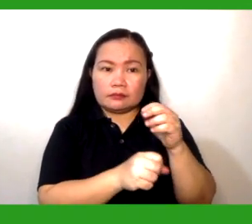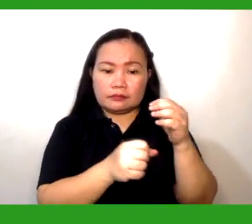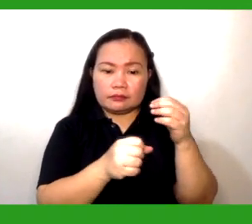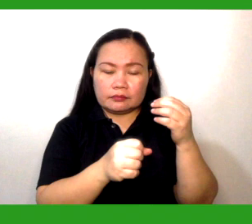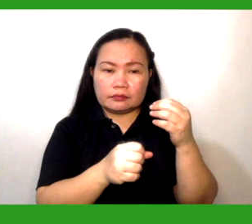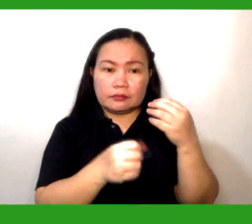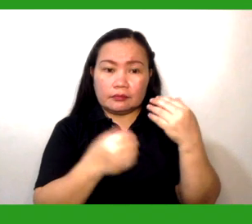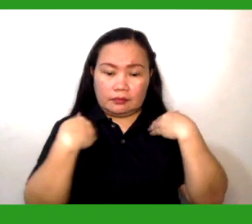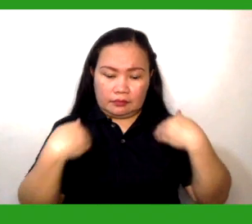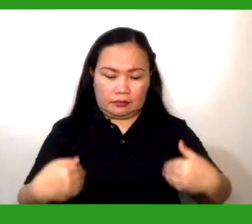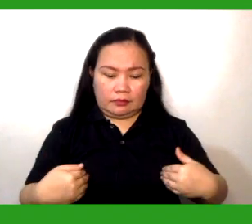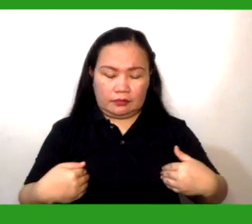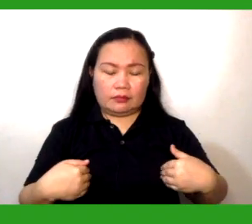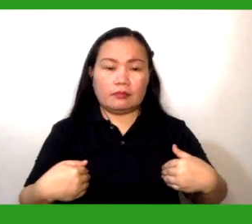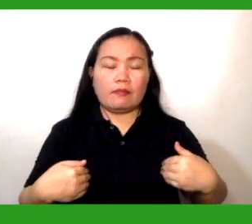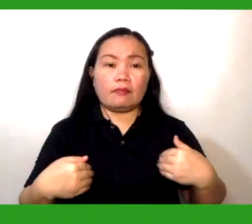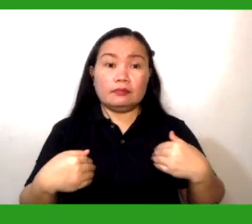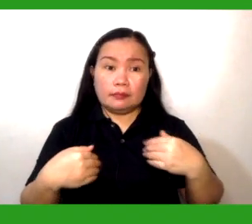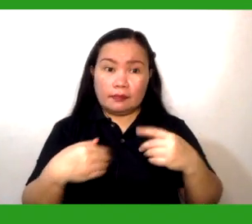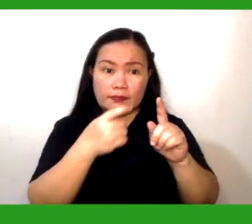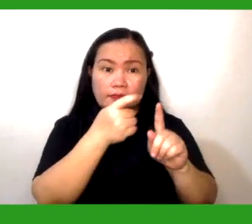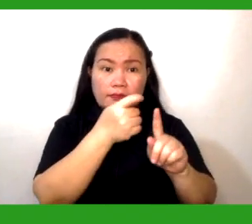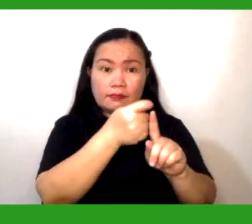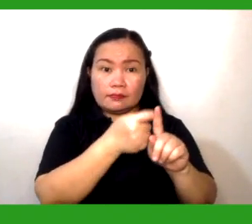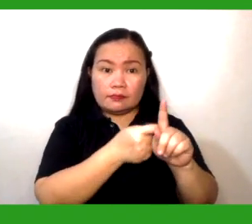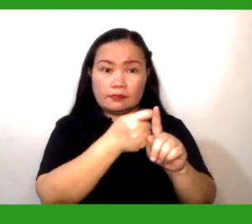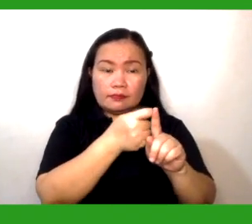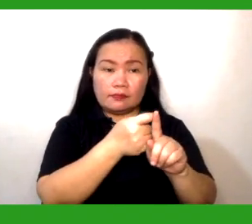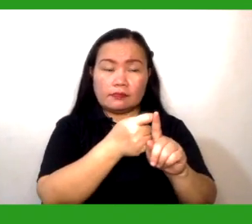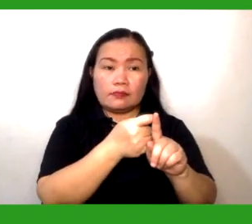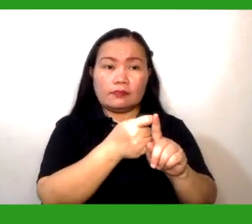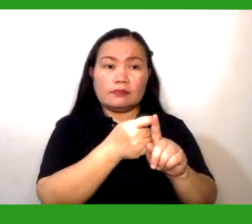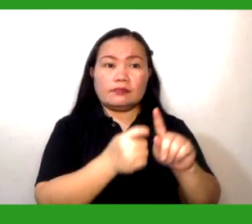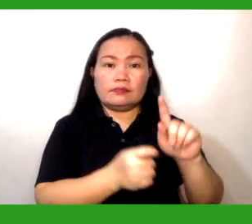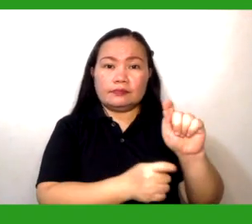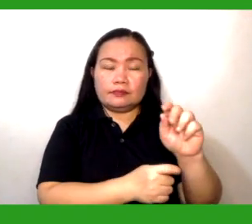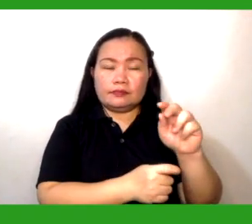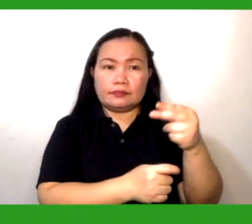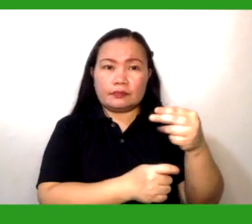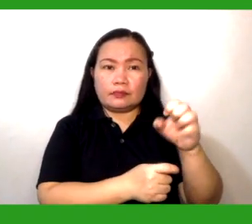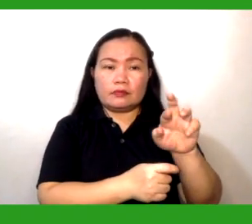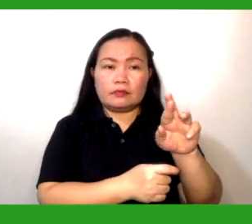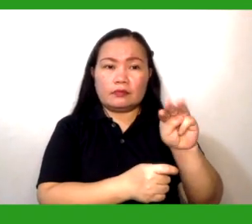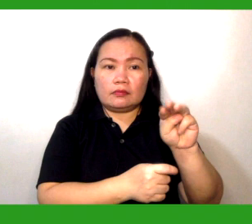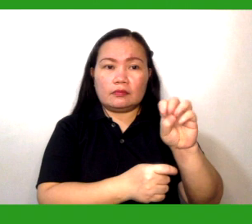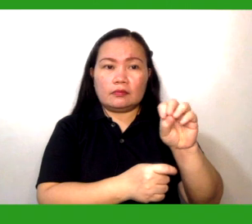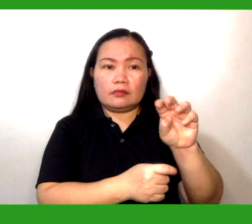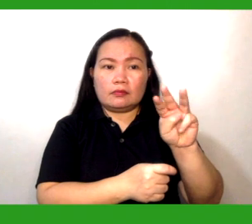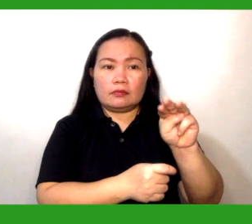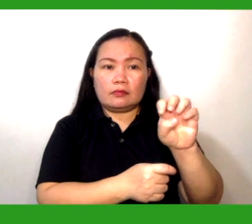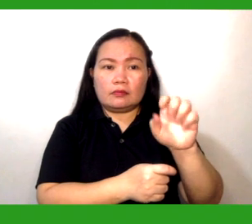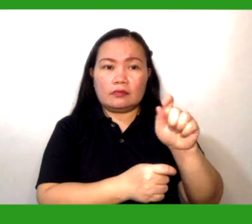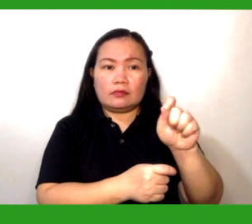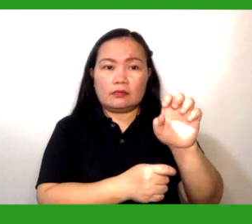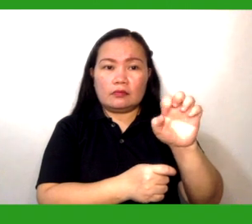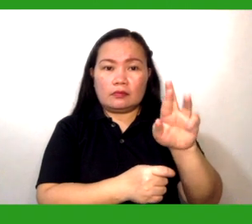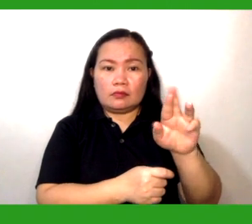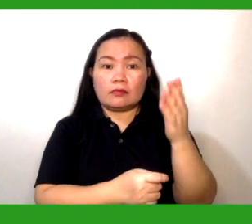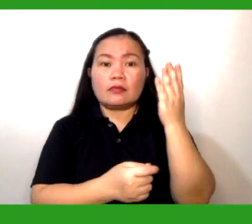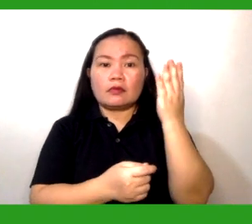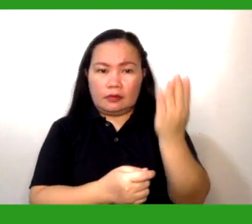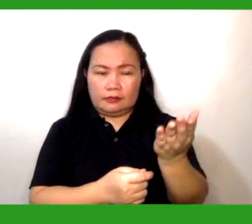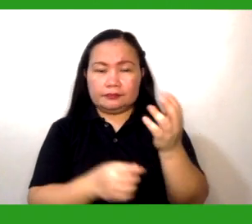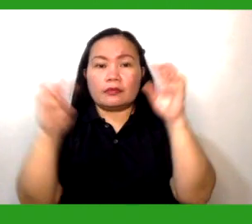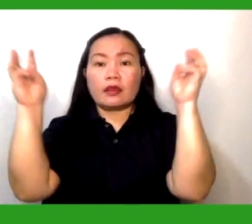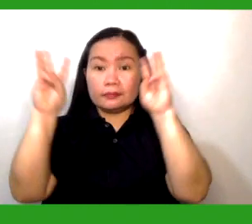tinatawag nating thermometer. And then this one naman is used to get the temperature of